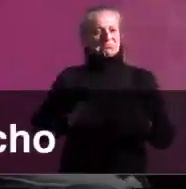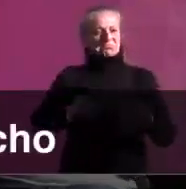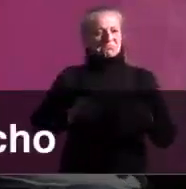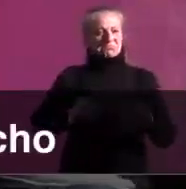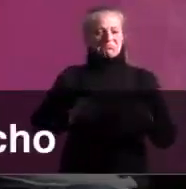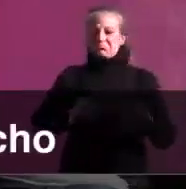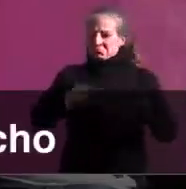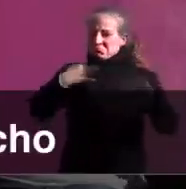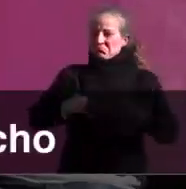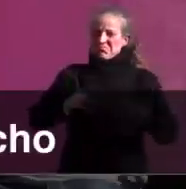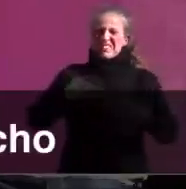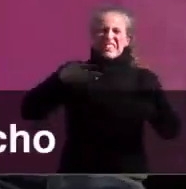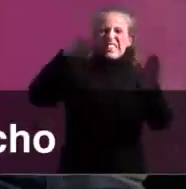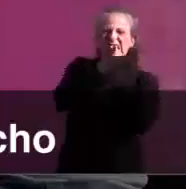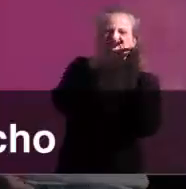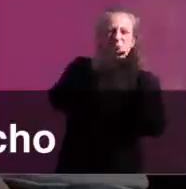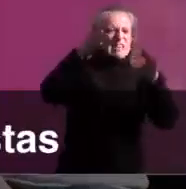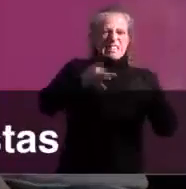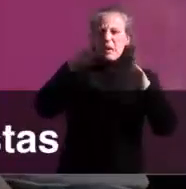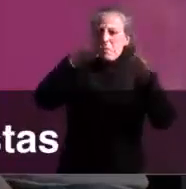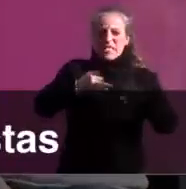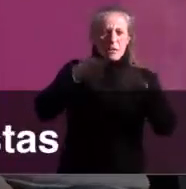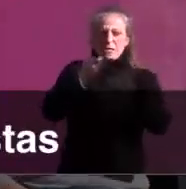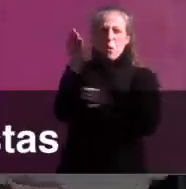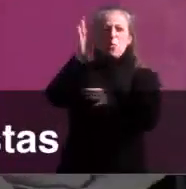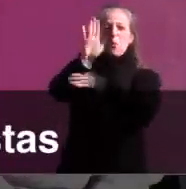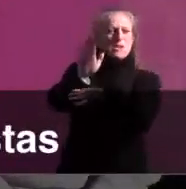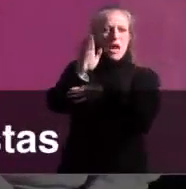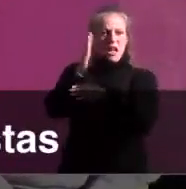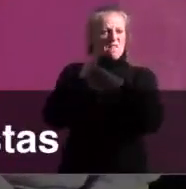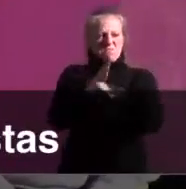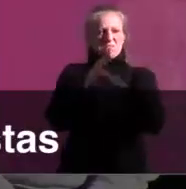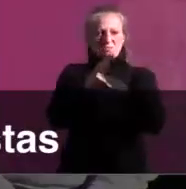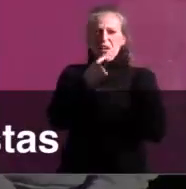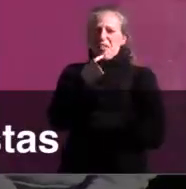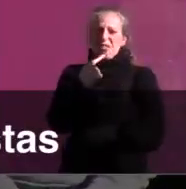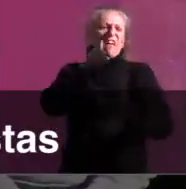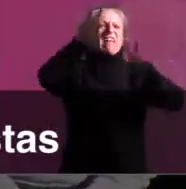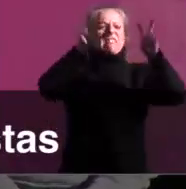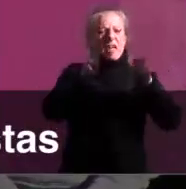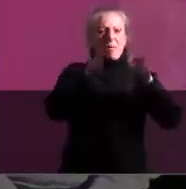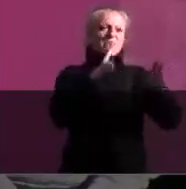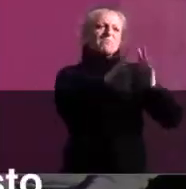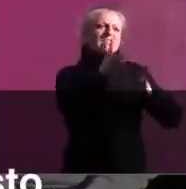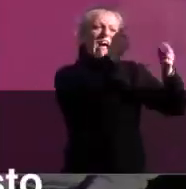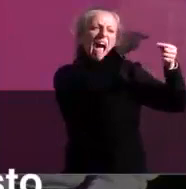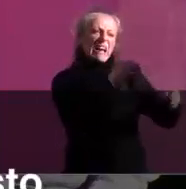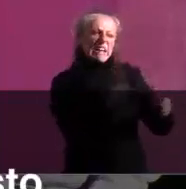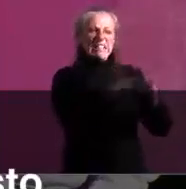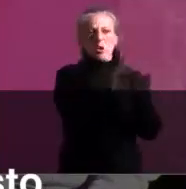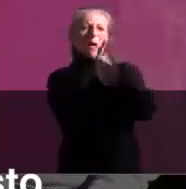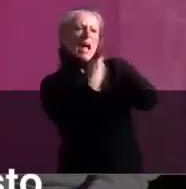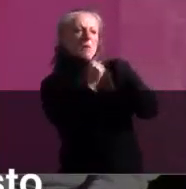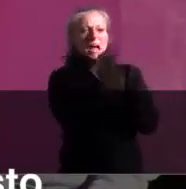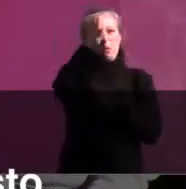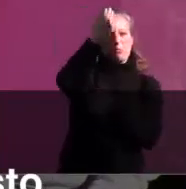Un home coherent que sempre ha dit i proposat el mateix, que no canvia en funció de les enquestes o del vent que bufa. Sempre ha defensat